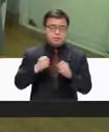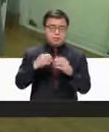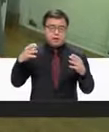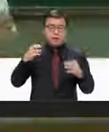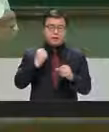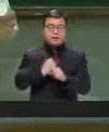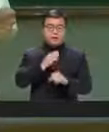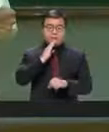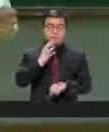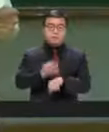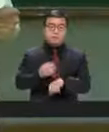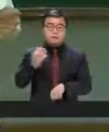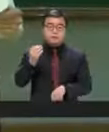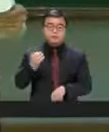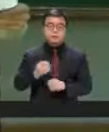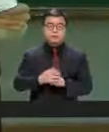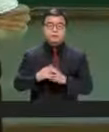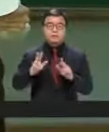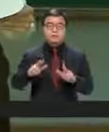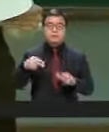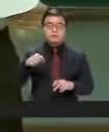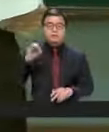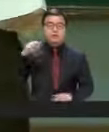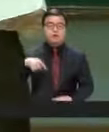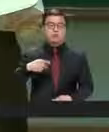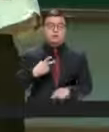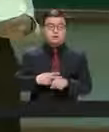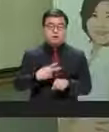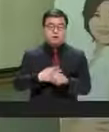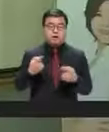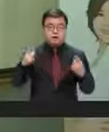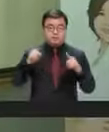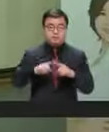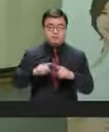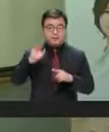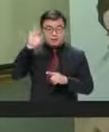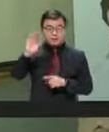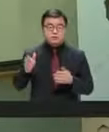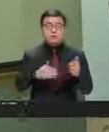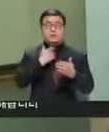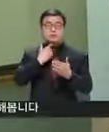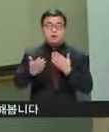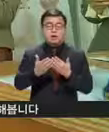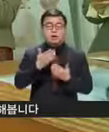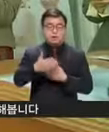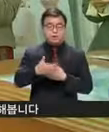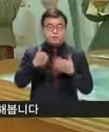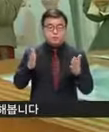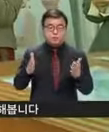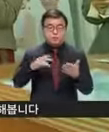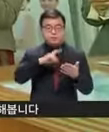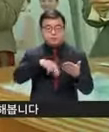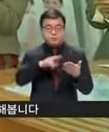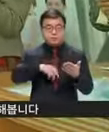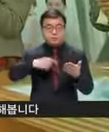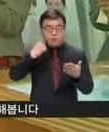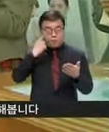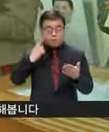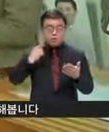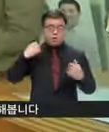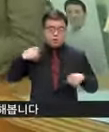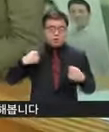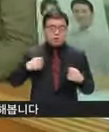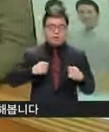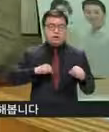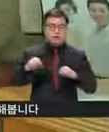있는데? 현직 성우 선생님과 함께하는 진로체험 교실. 대본을 직접 읽고 연기도 해보니 새로운 꿈이 생깁니다.